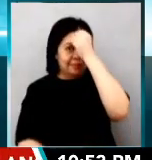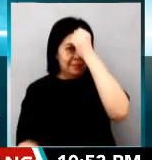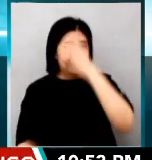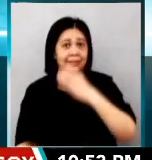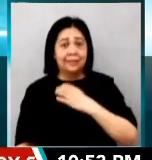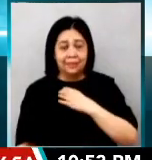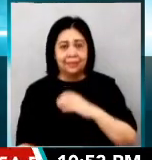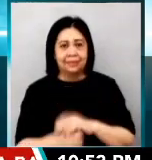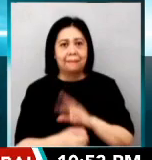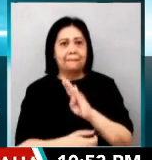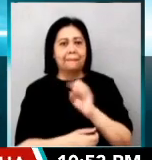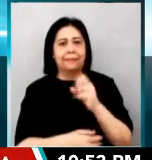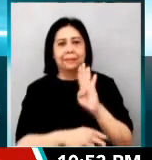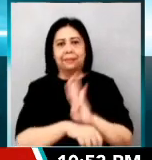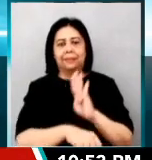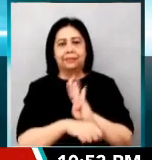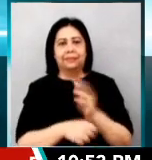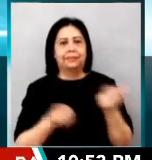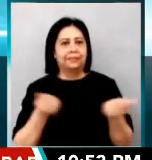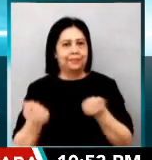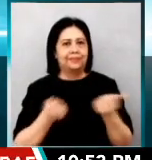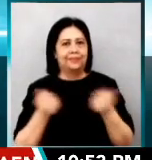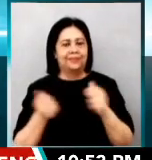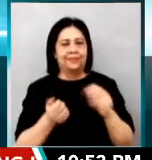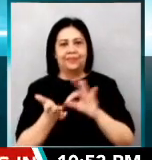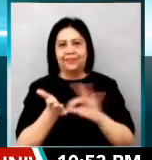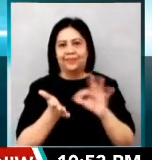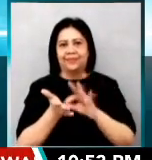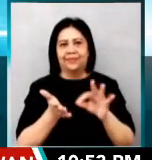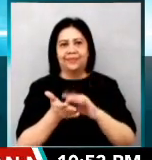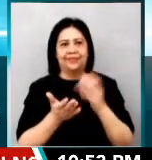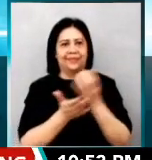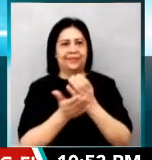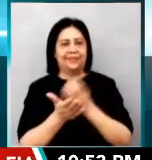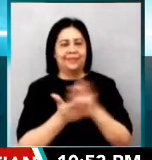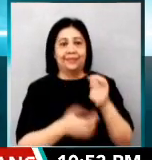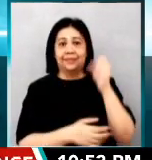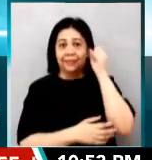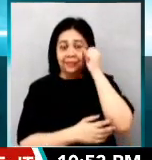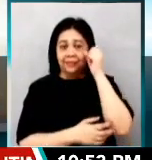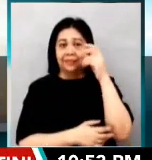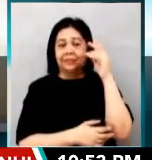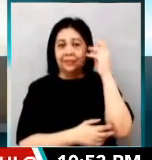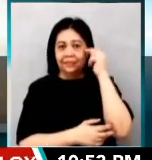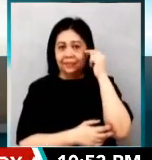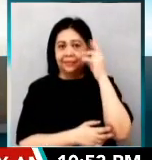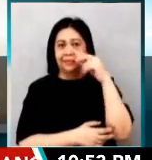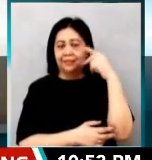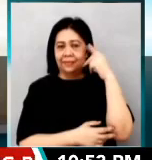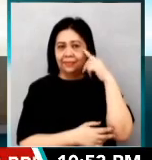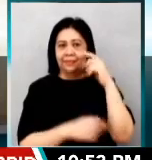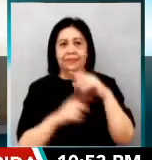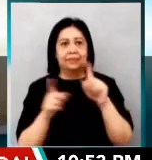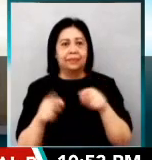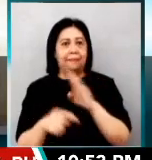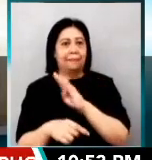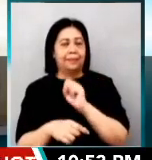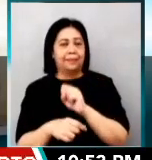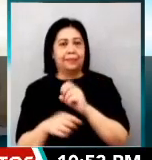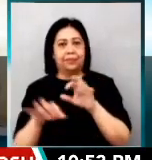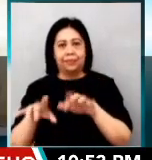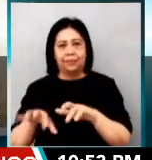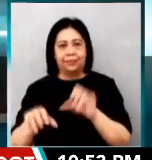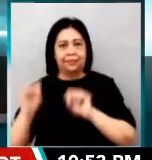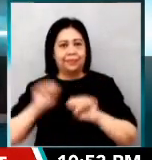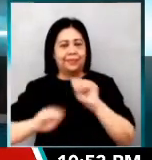in Business Administration and Accountancy ang kurso ni na Spencer, Nathan at Trenton, habang BS in Computer Science naman